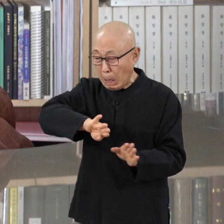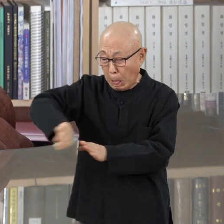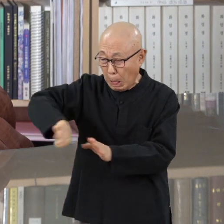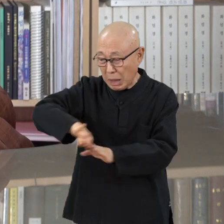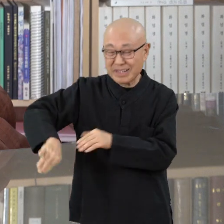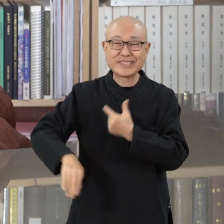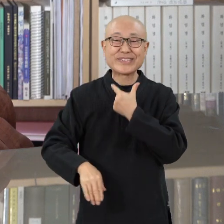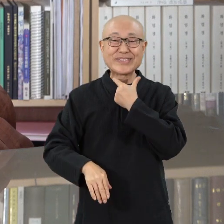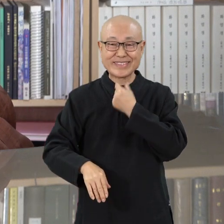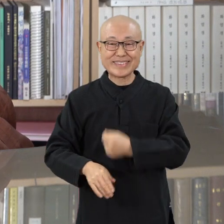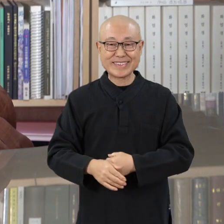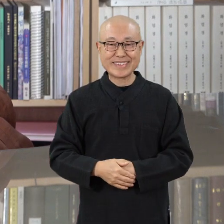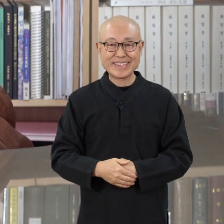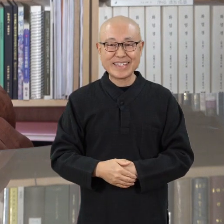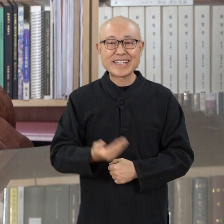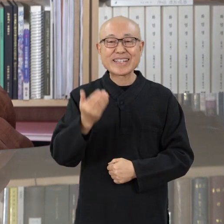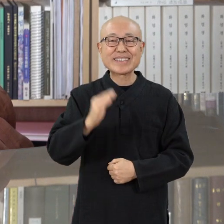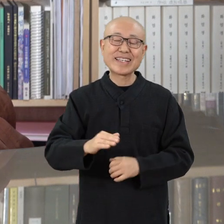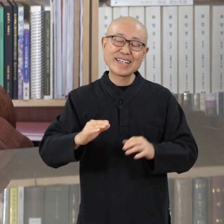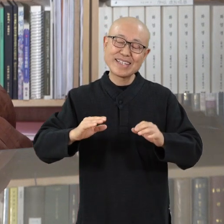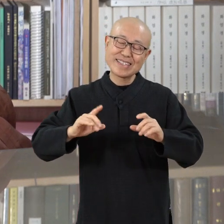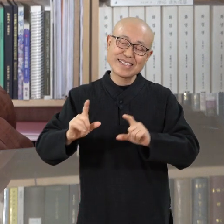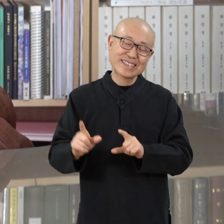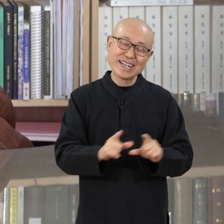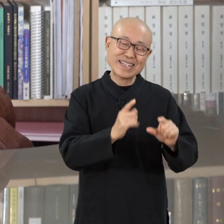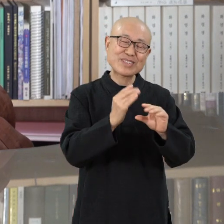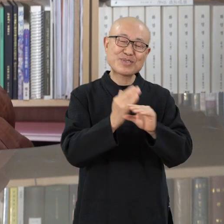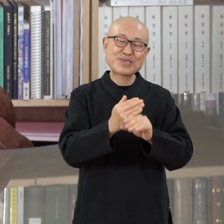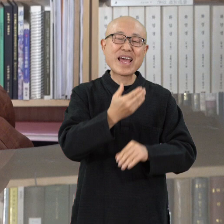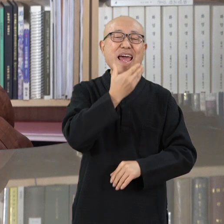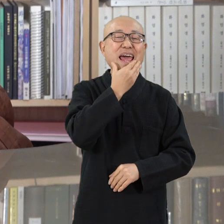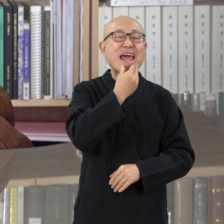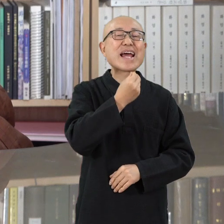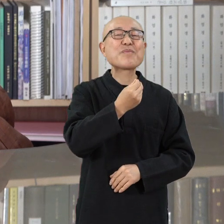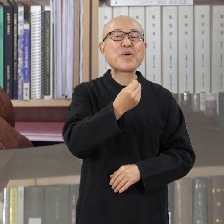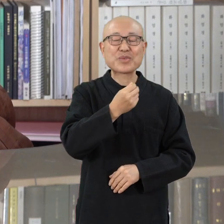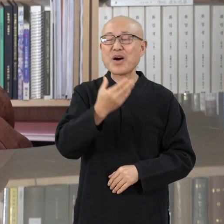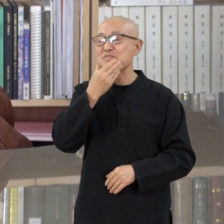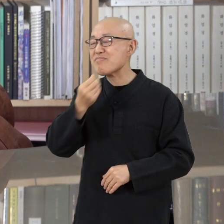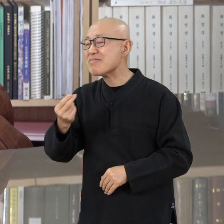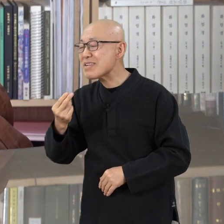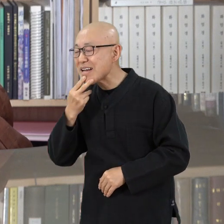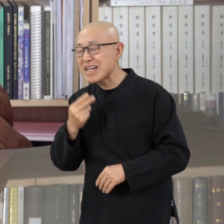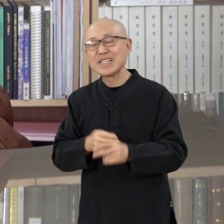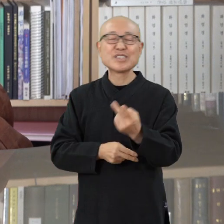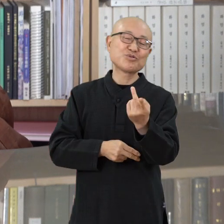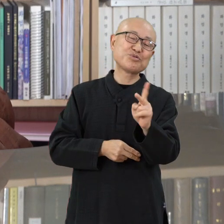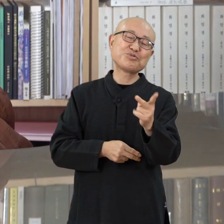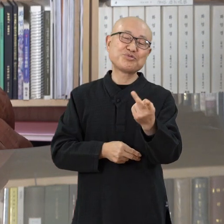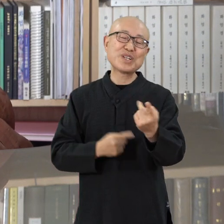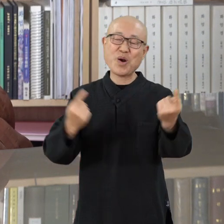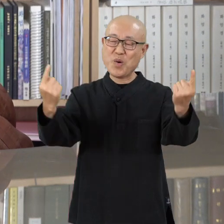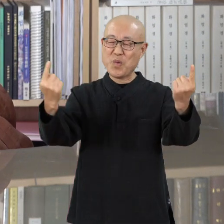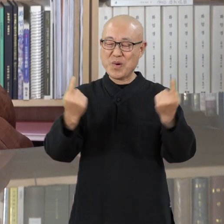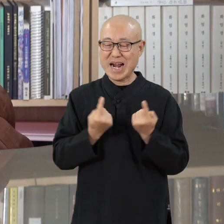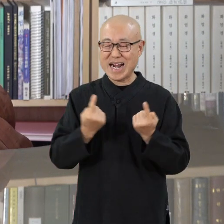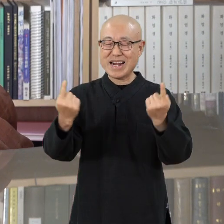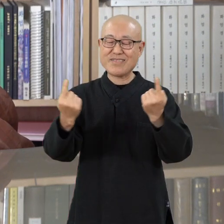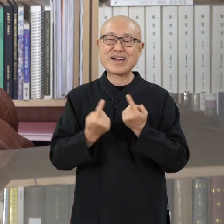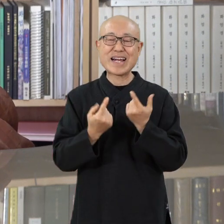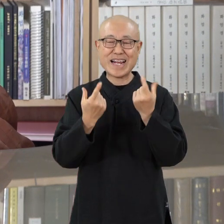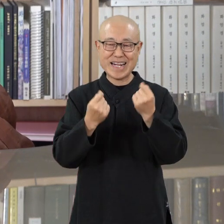두려워하는 것이죠. 근데 이제 살아보면은 행복과 불행이 항상 서로 교차하는 것이 우리의